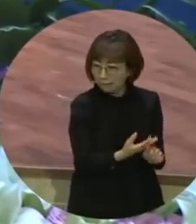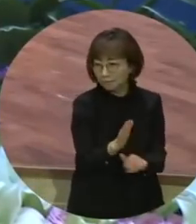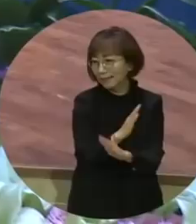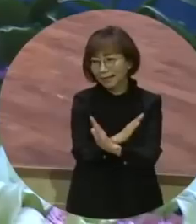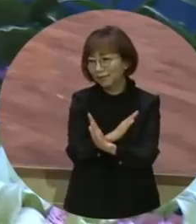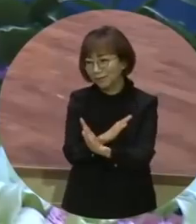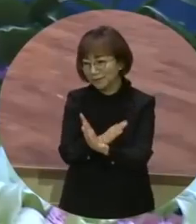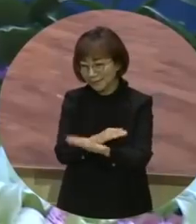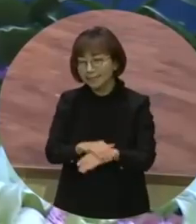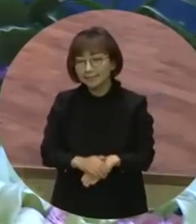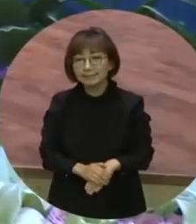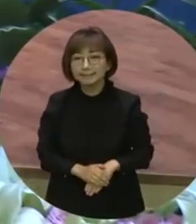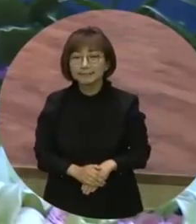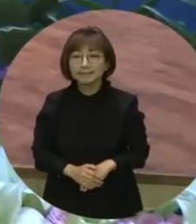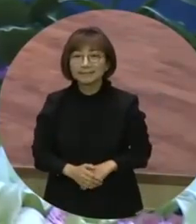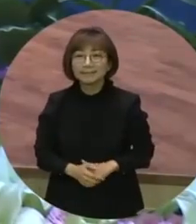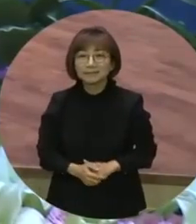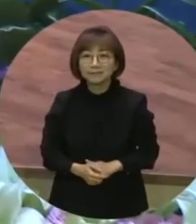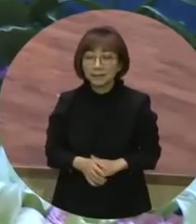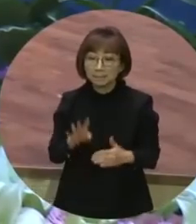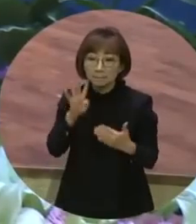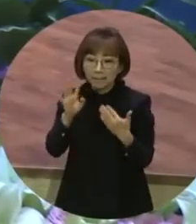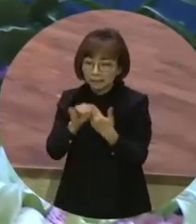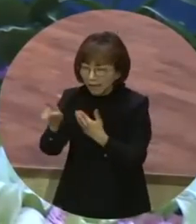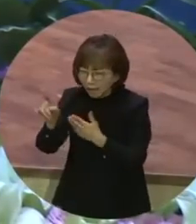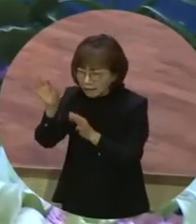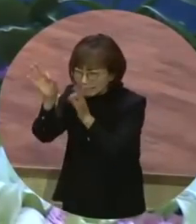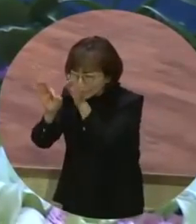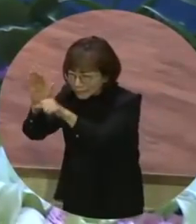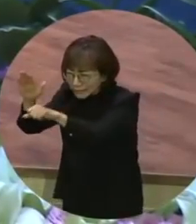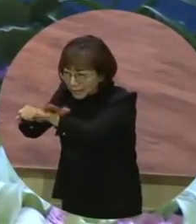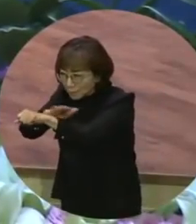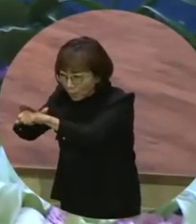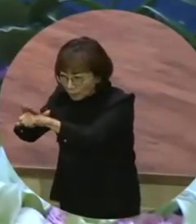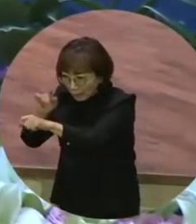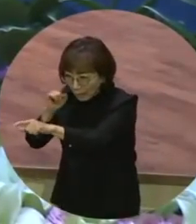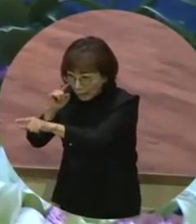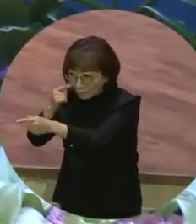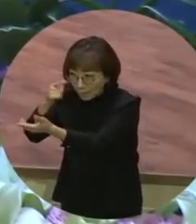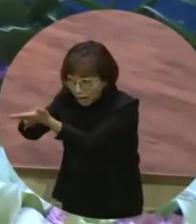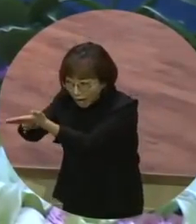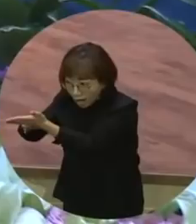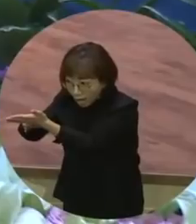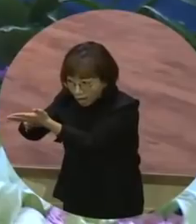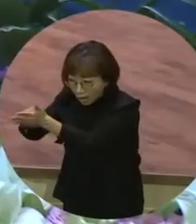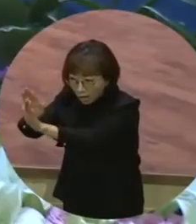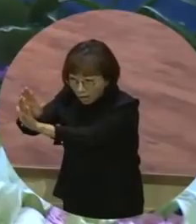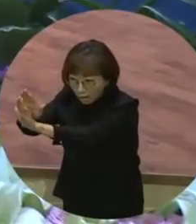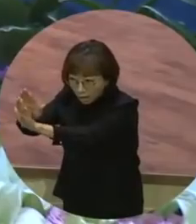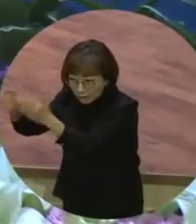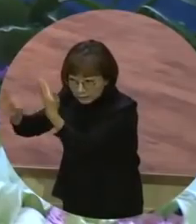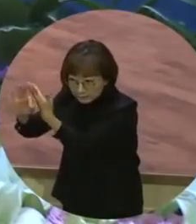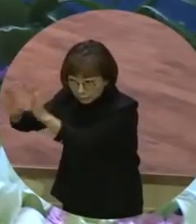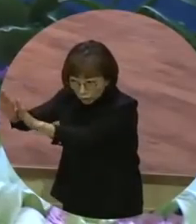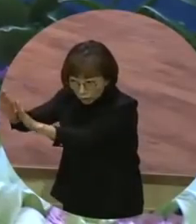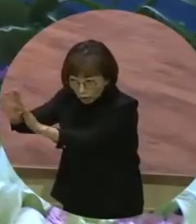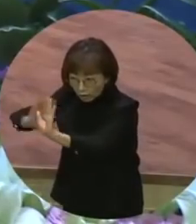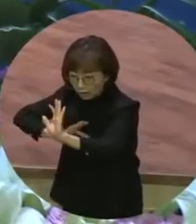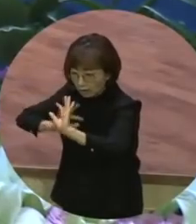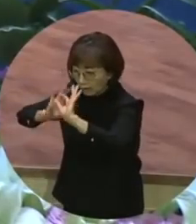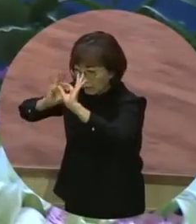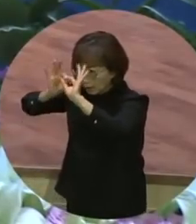그런 것이 상대방의 보이거든요. 자신을 돌아봐야 돼요. 자신의 모습 속에 숨겨져